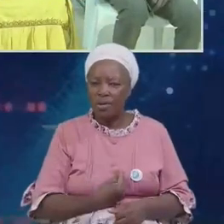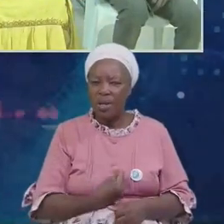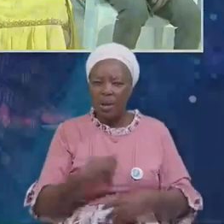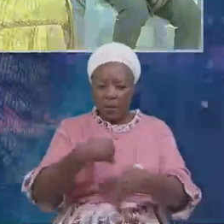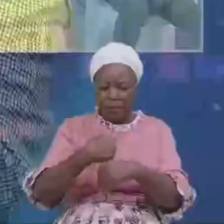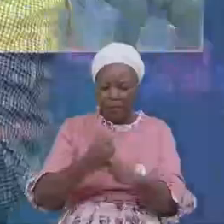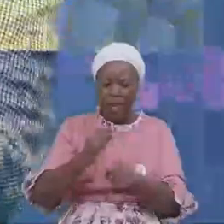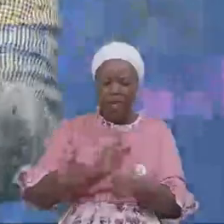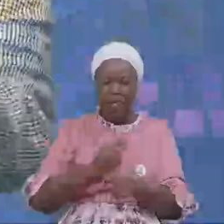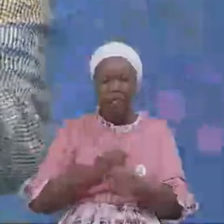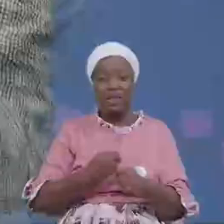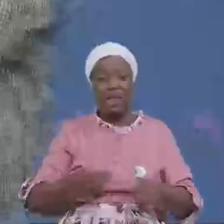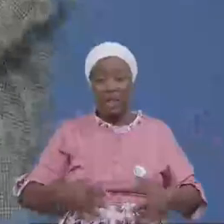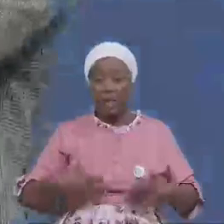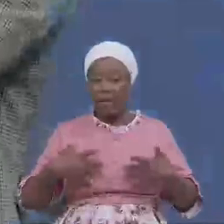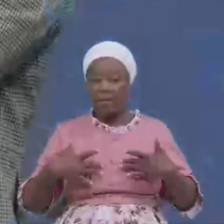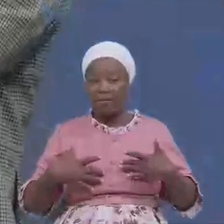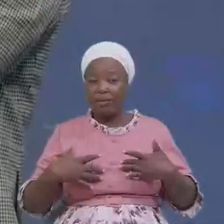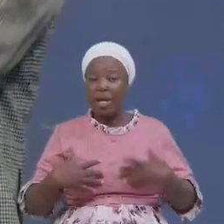a ramené à la vie.